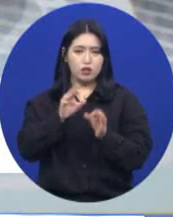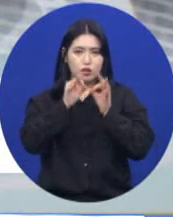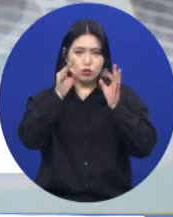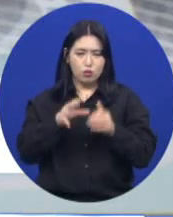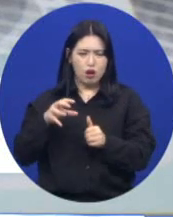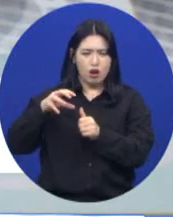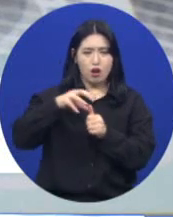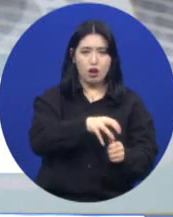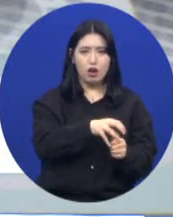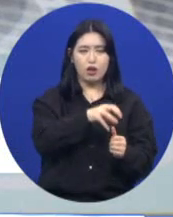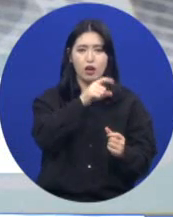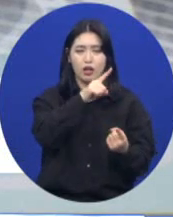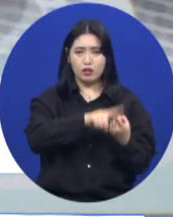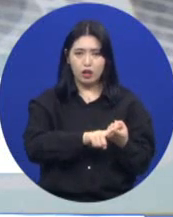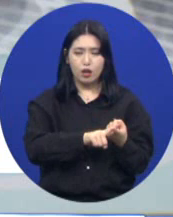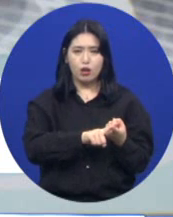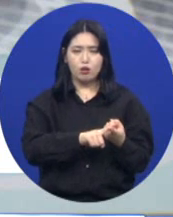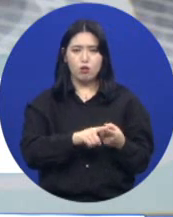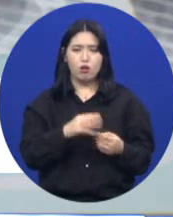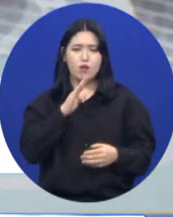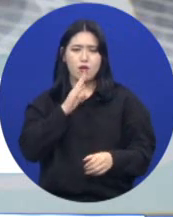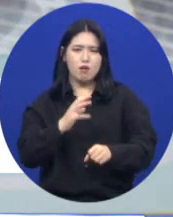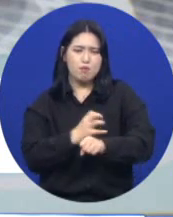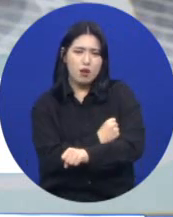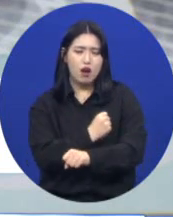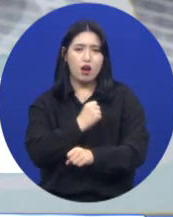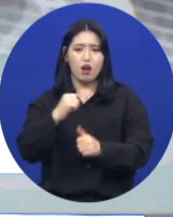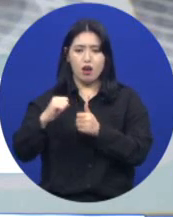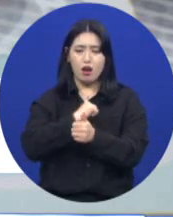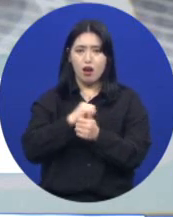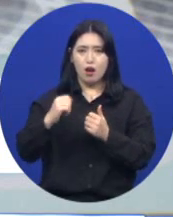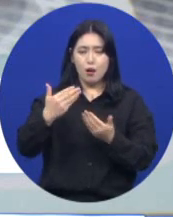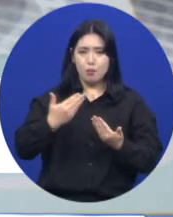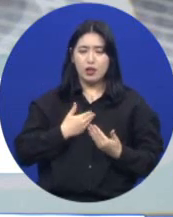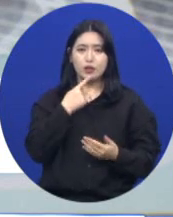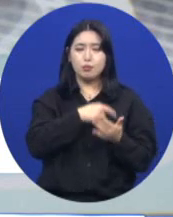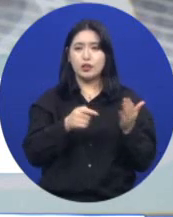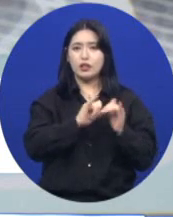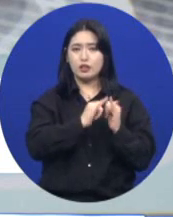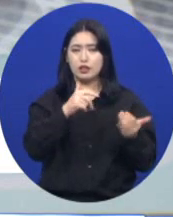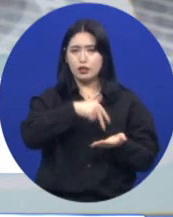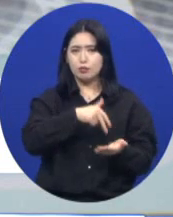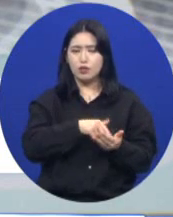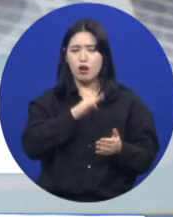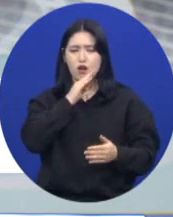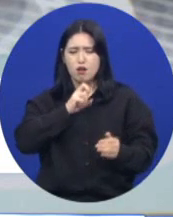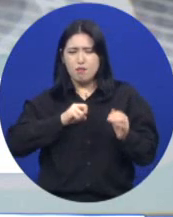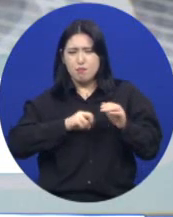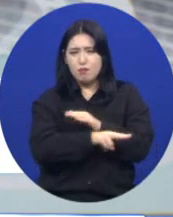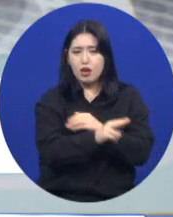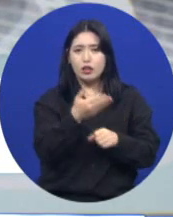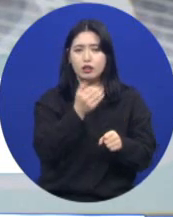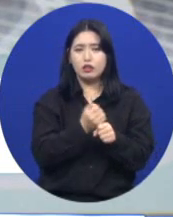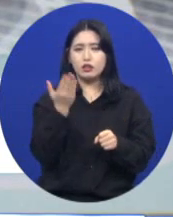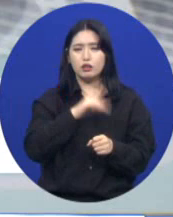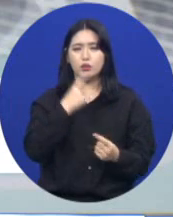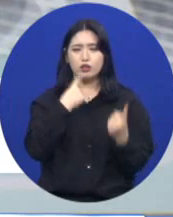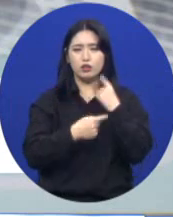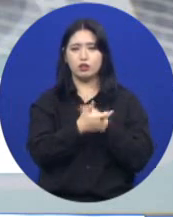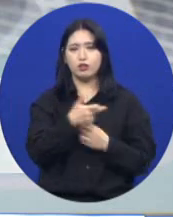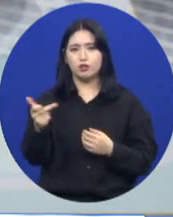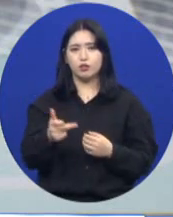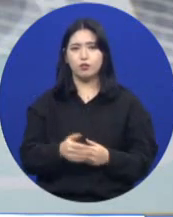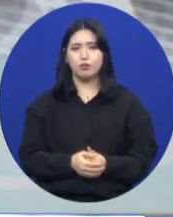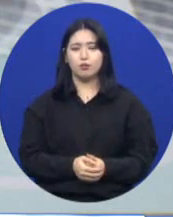감금된 채 이 잔혹한 학대 행위를 당한 피해자는 필사적으로 탈출 했지만 중상을 입었습니다 조인호 기자